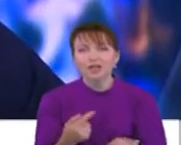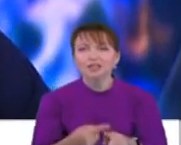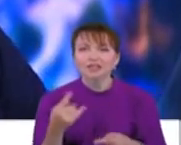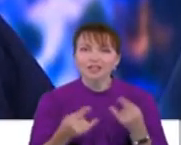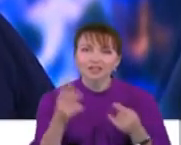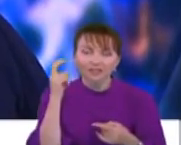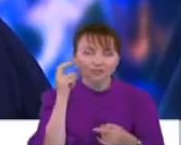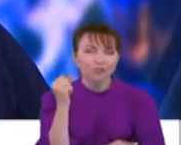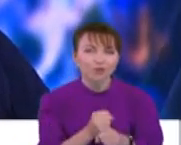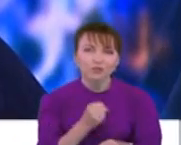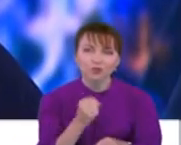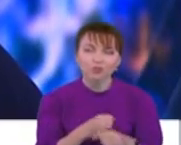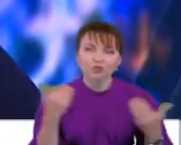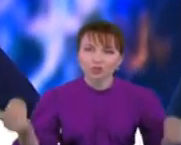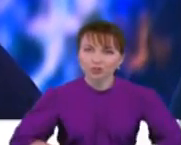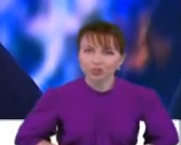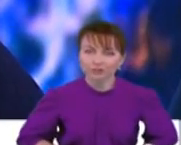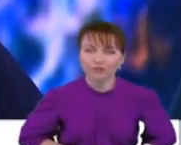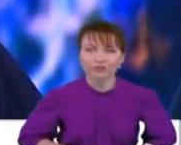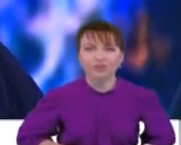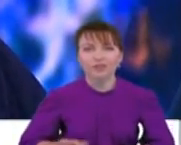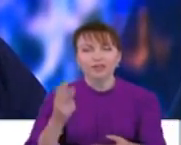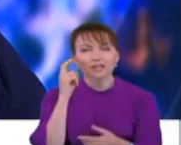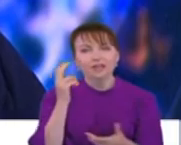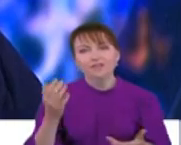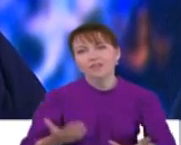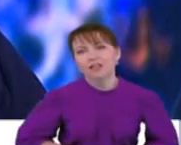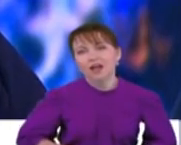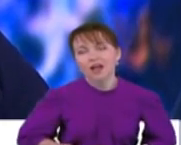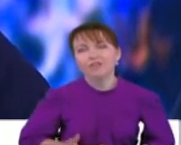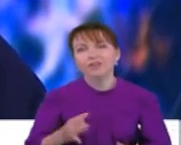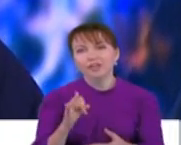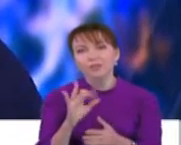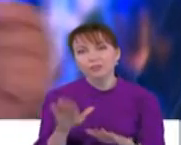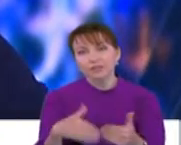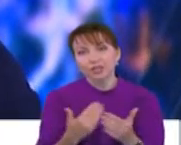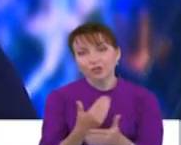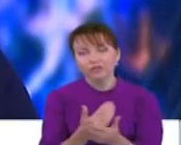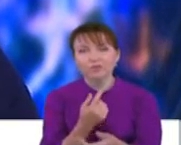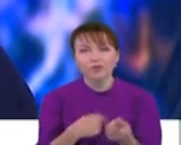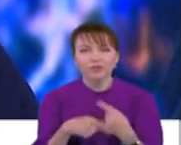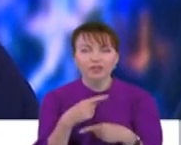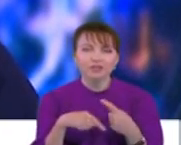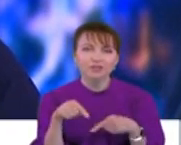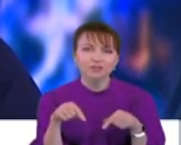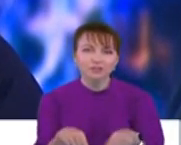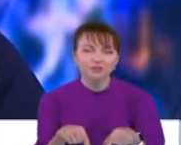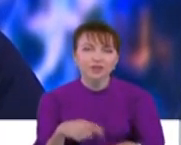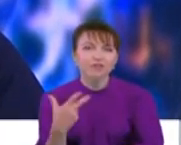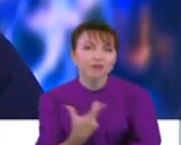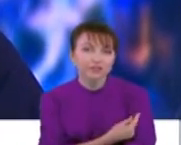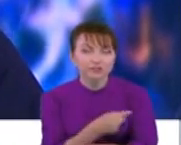телеканал «Київ». Ми працюємо у живому ефірі. Це проект «Київ Лайф». Мене звуть Василь Климчук. І після новин ми повертаємося в студії. Вакцинований,